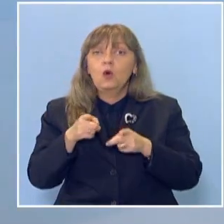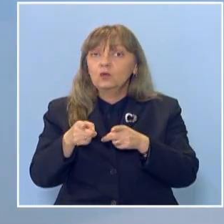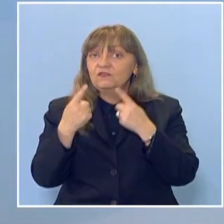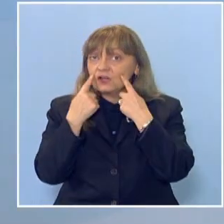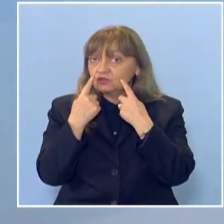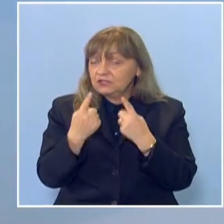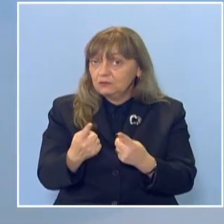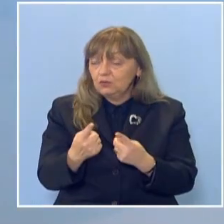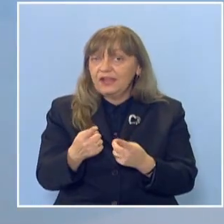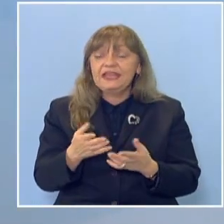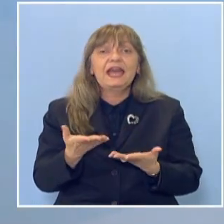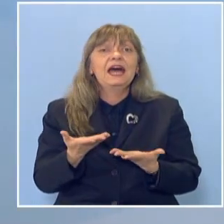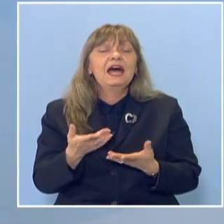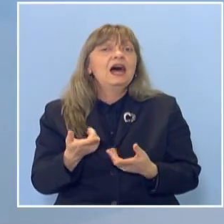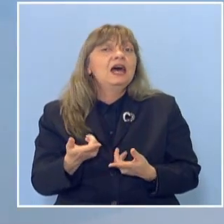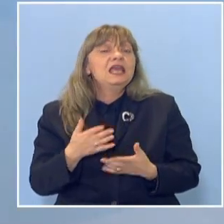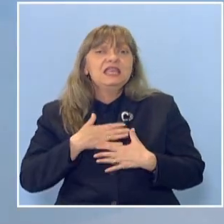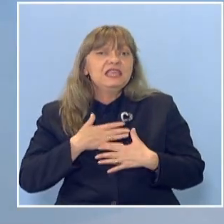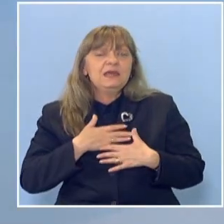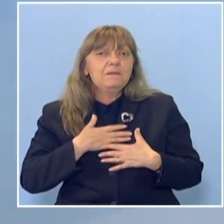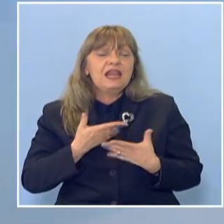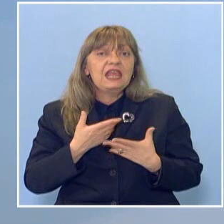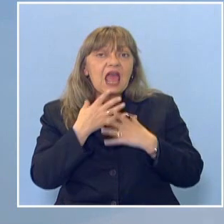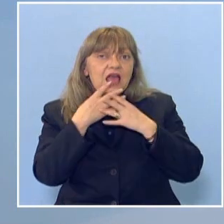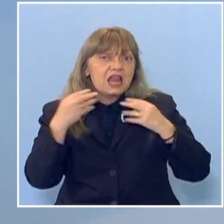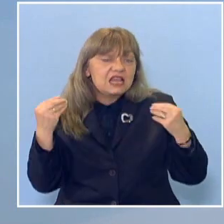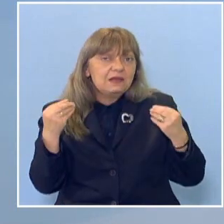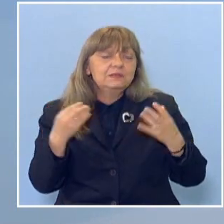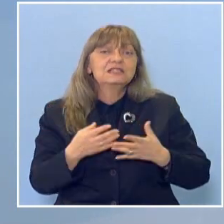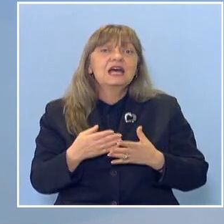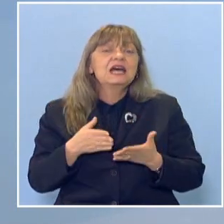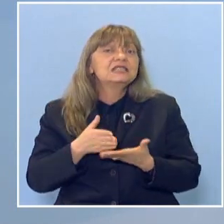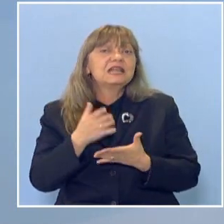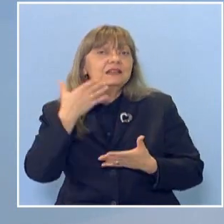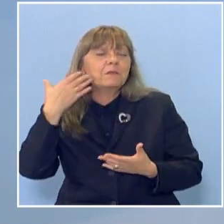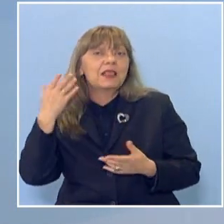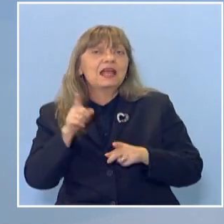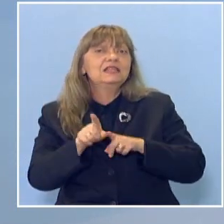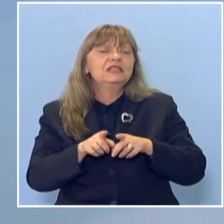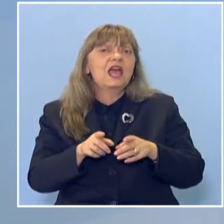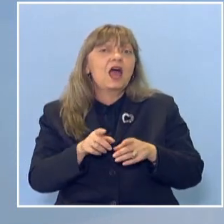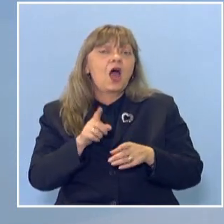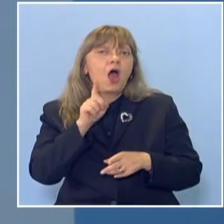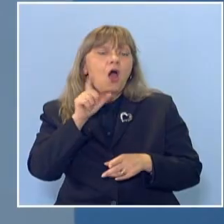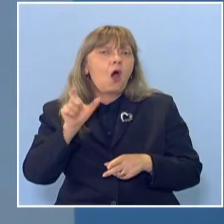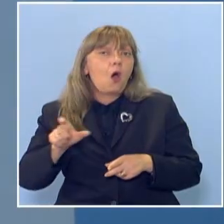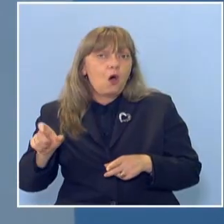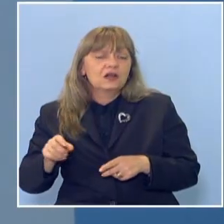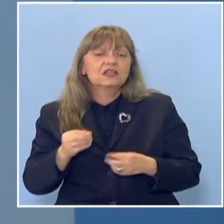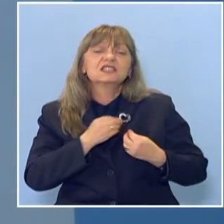сред съученици, има ли такъв дефицит в момента сред младите хора? Какво за съжаление,